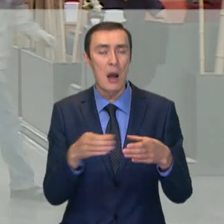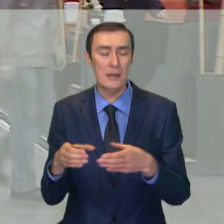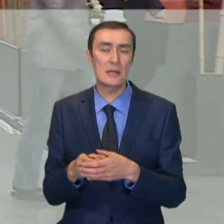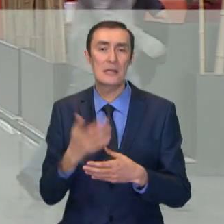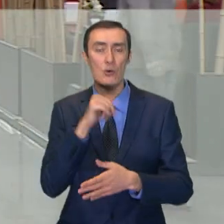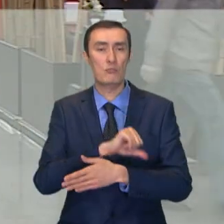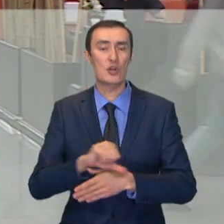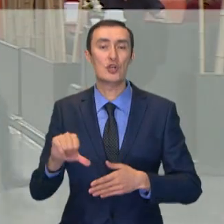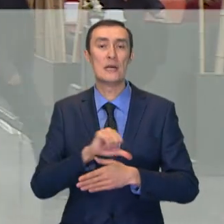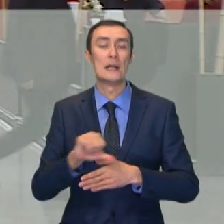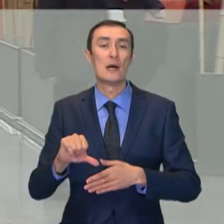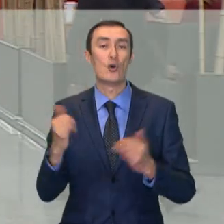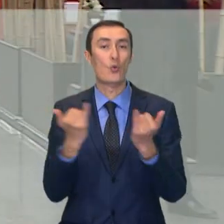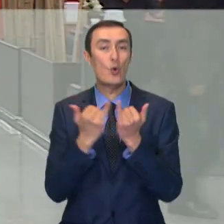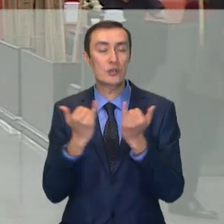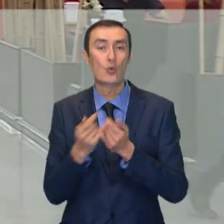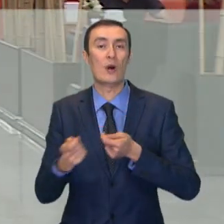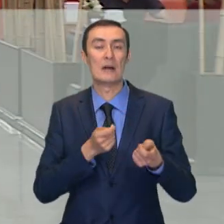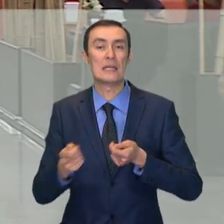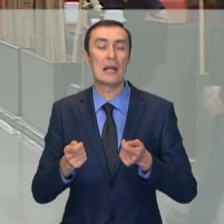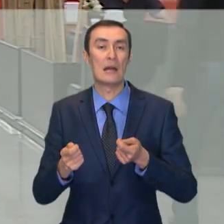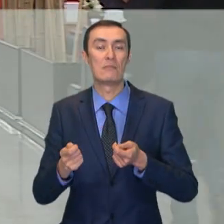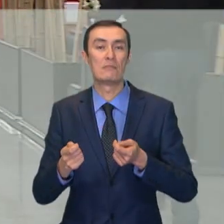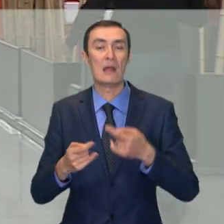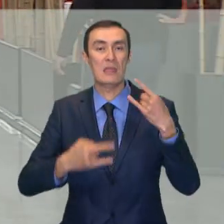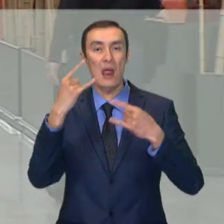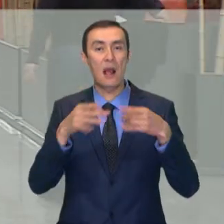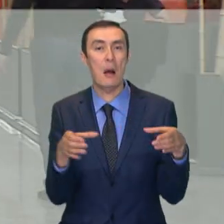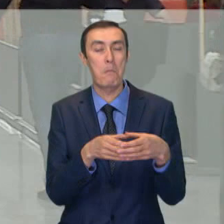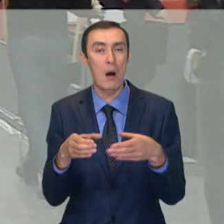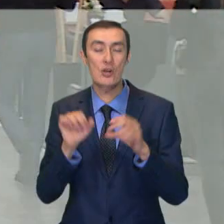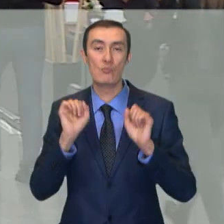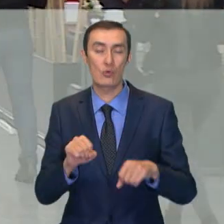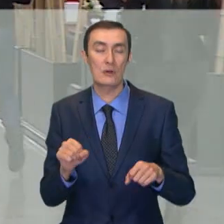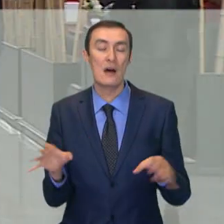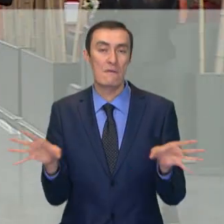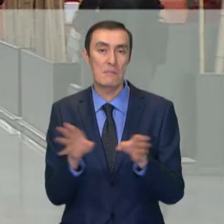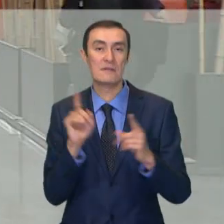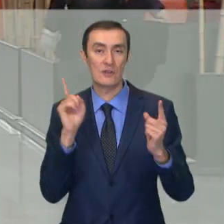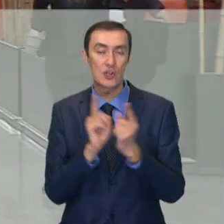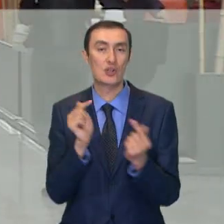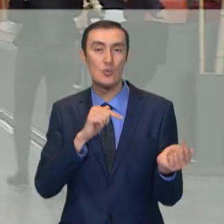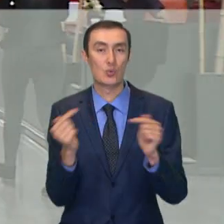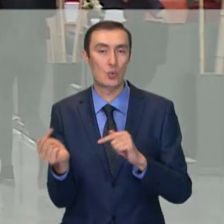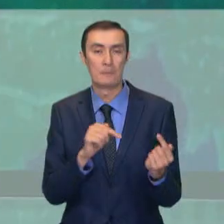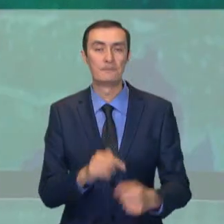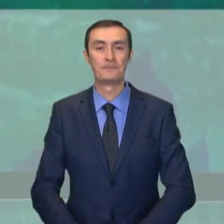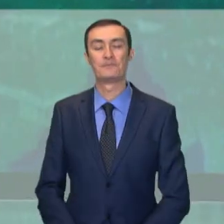зарубежные гости, руководители телекомпании здесь могут взаимосвязь наладить друг с другом.